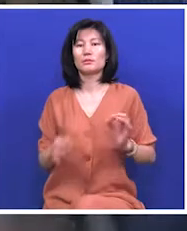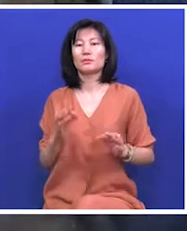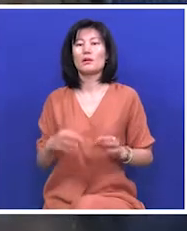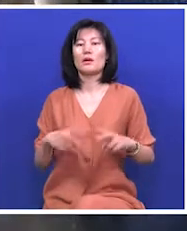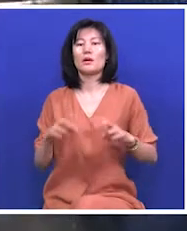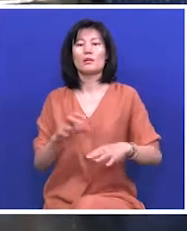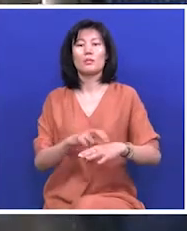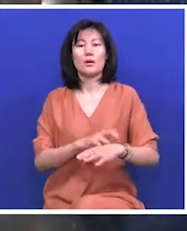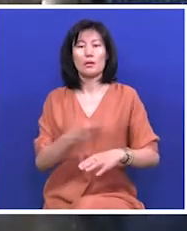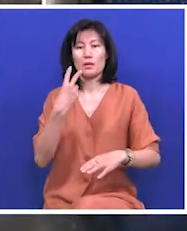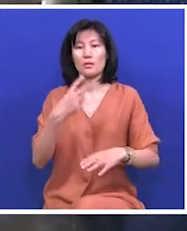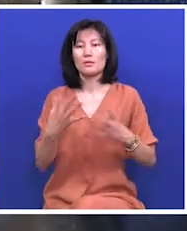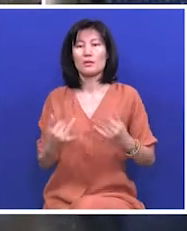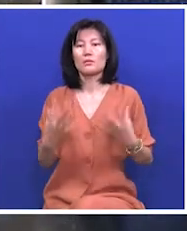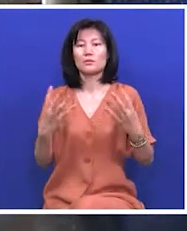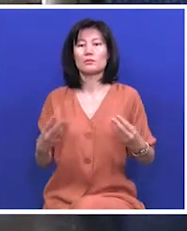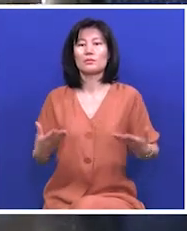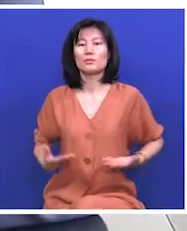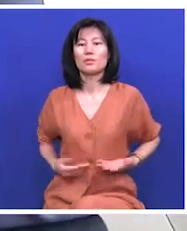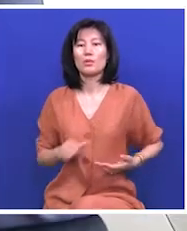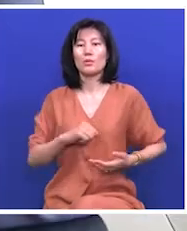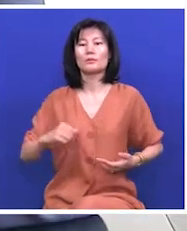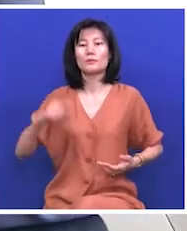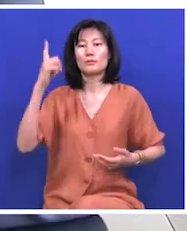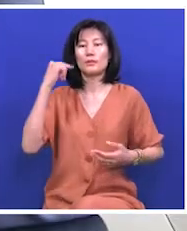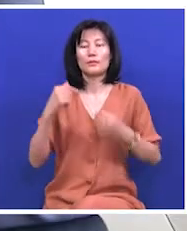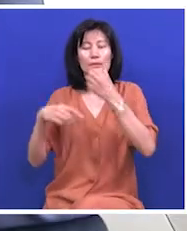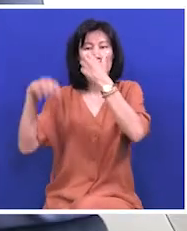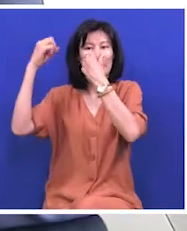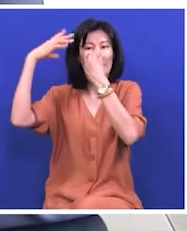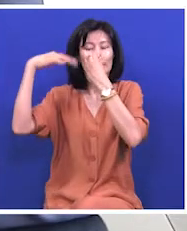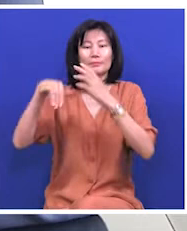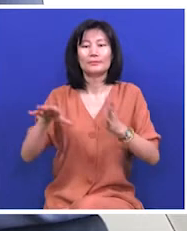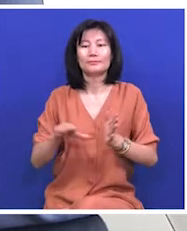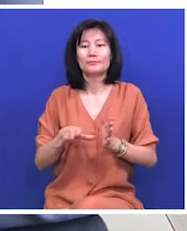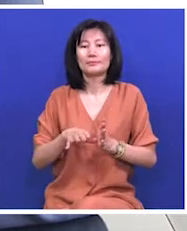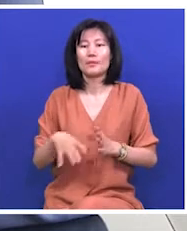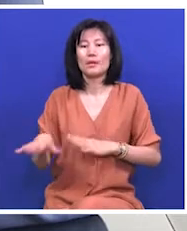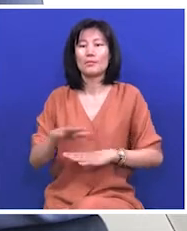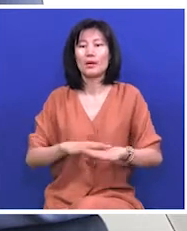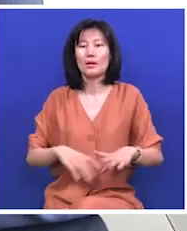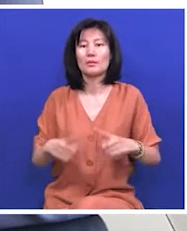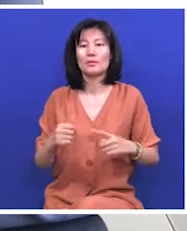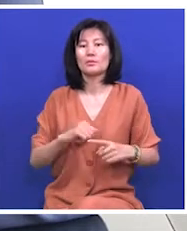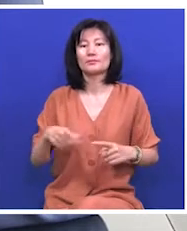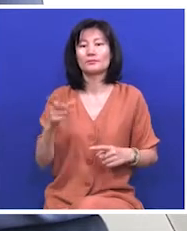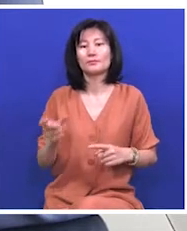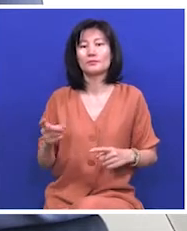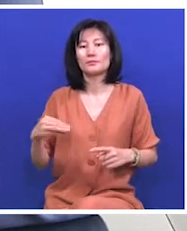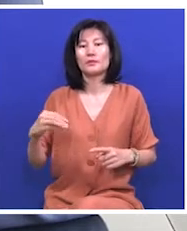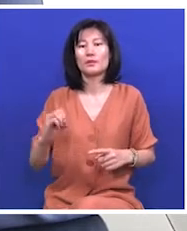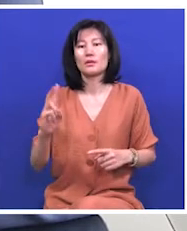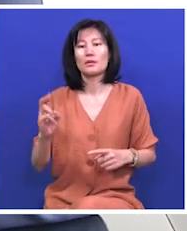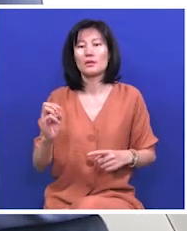тұрақты түрде бақылау және қадағалау. Қазіргі заманда енді өздеріңізге белгілі, электр желілері, электр станциялар бәрі жекелендіріліп